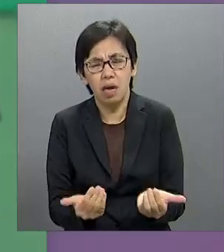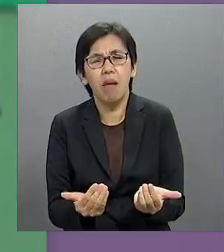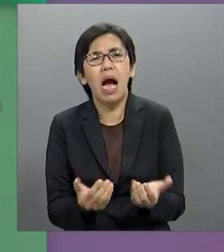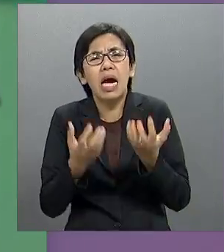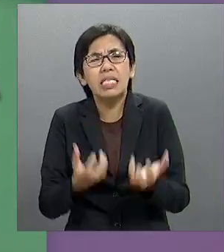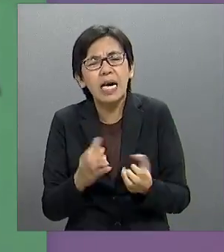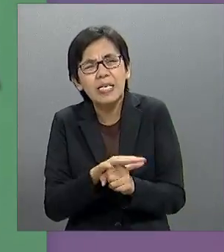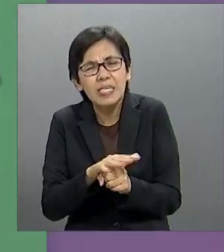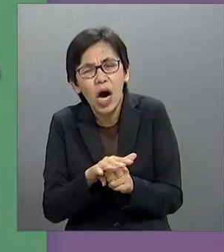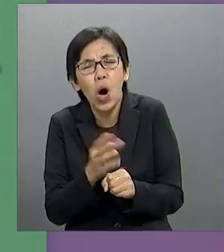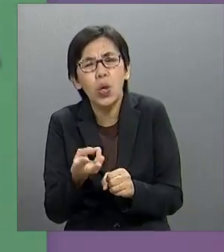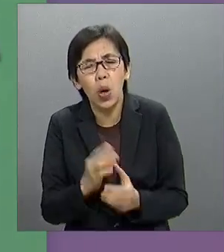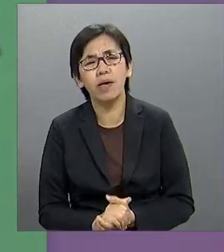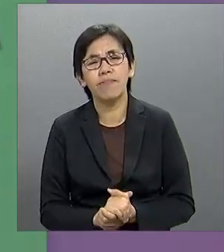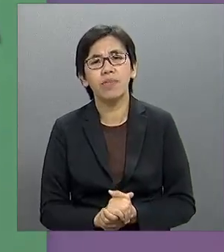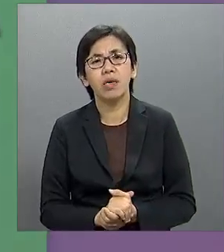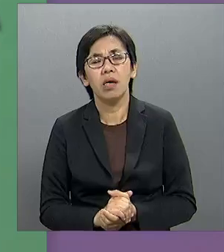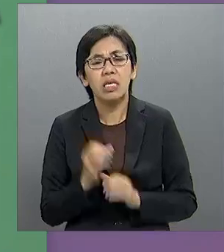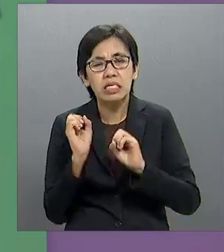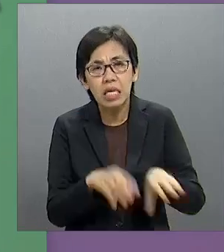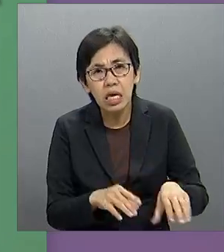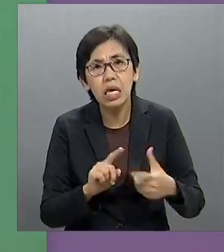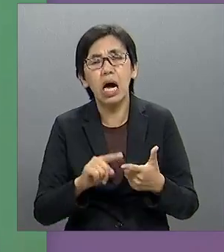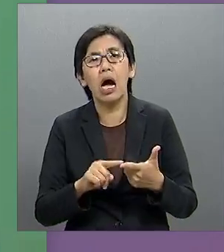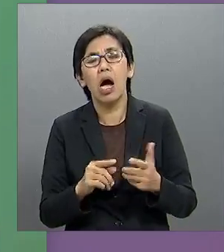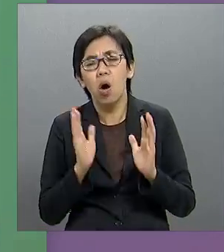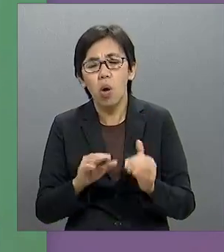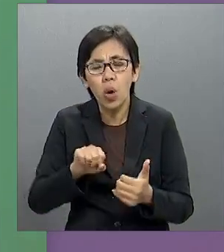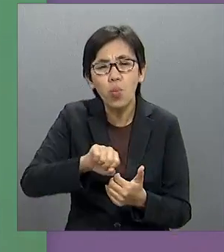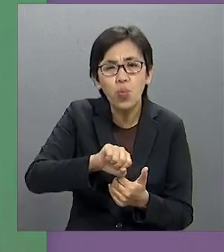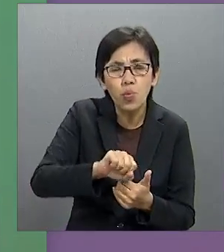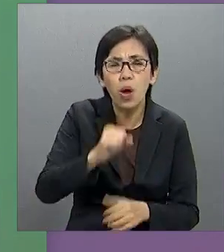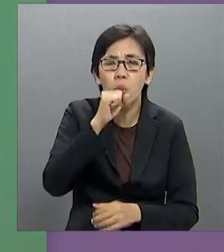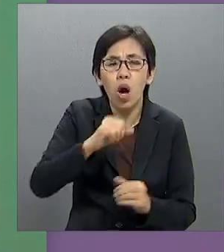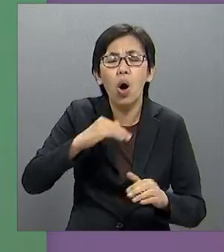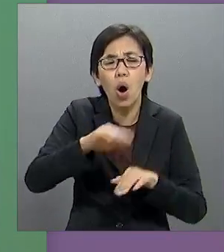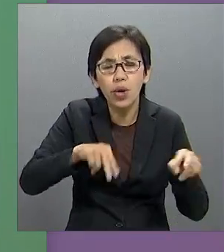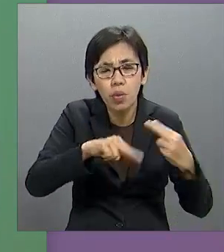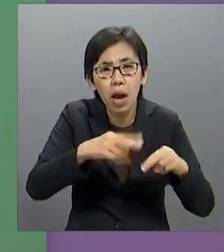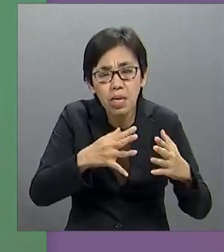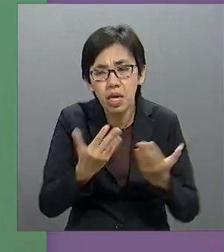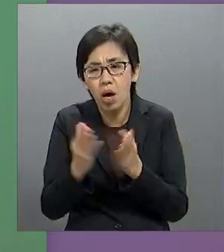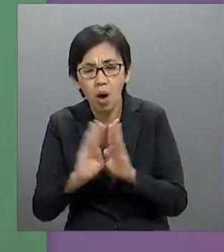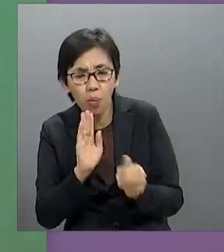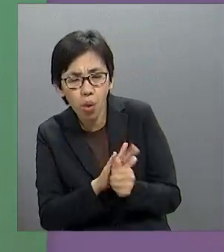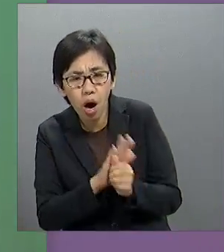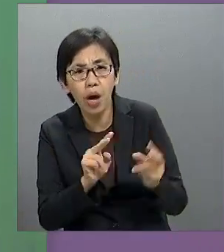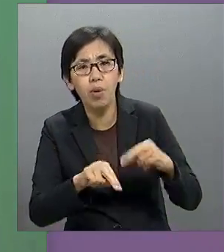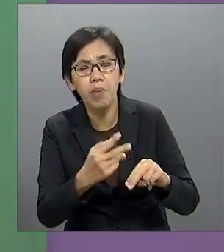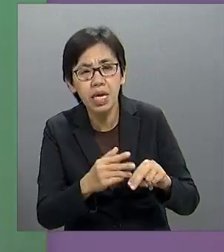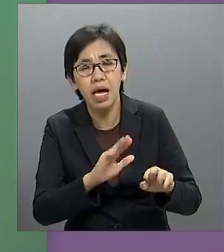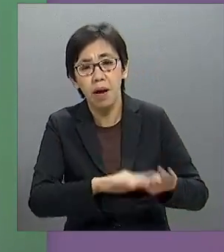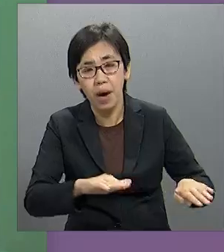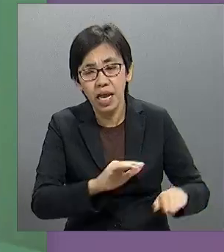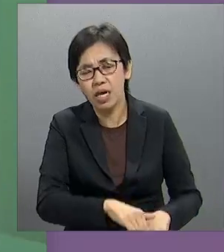กำพร้าขาดสารอาหารขาดการดูแลเอาใจใส่แล้วเติบโตมาโดยไม่มีครอบครัวดูแลซึ่งส่งผลกระทบอย่าง